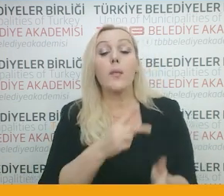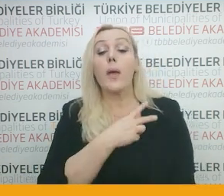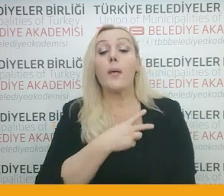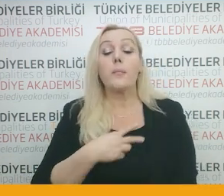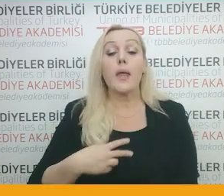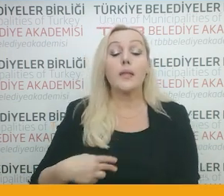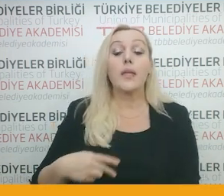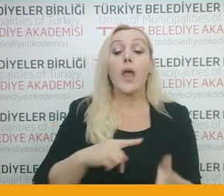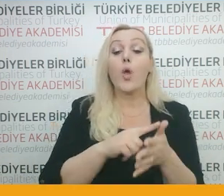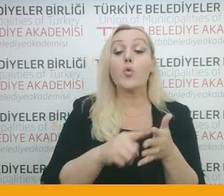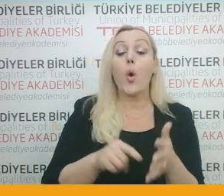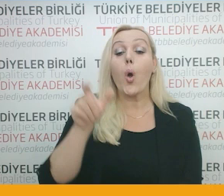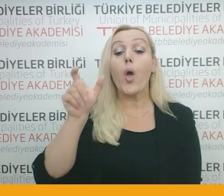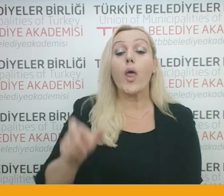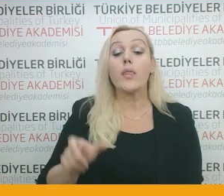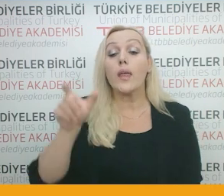üst yönetici